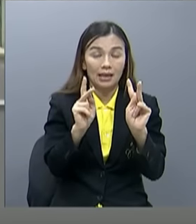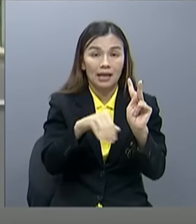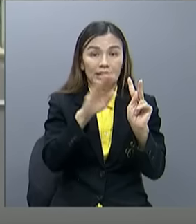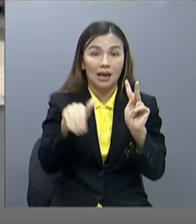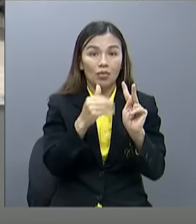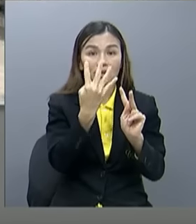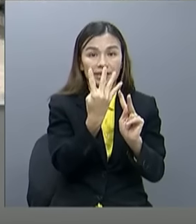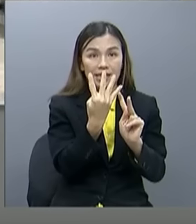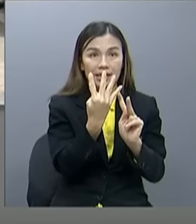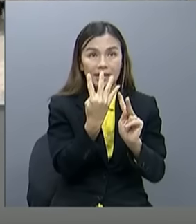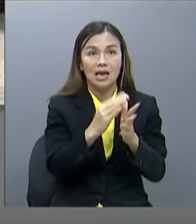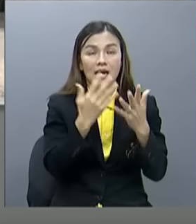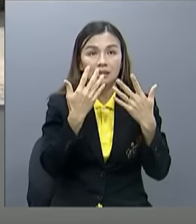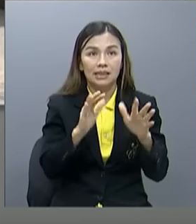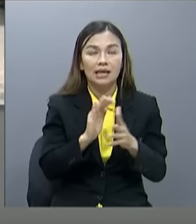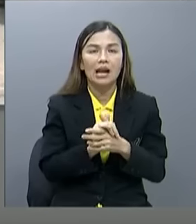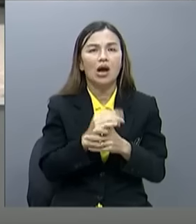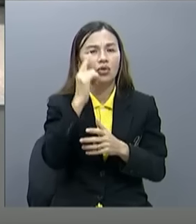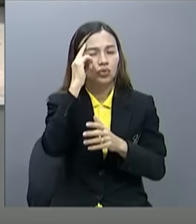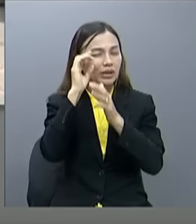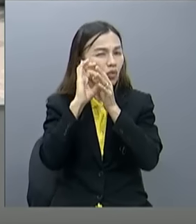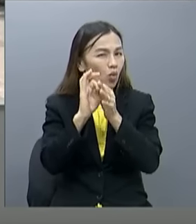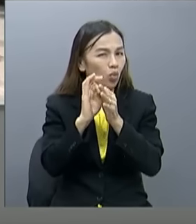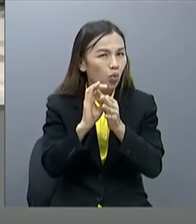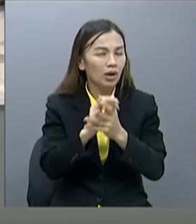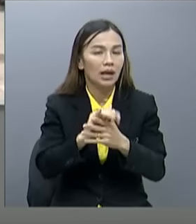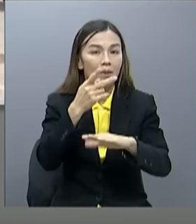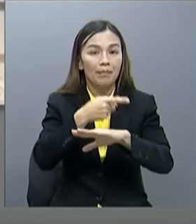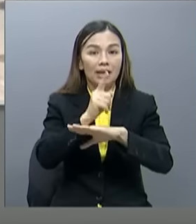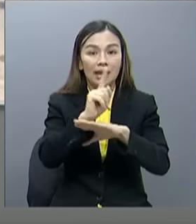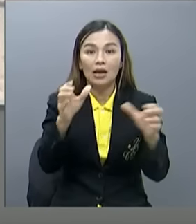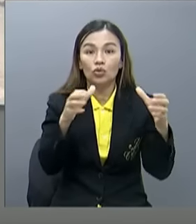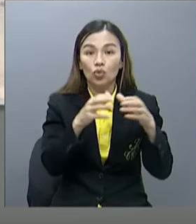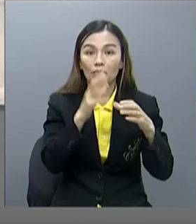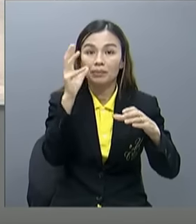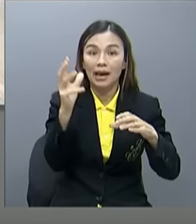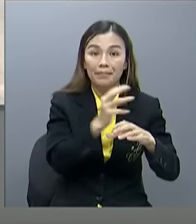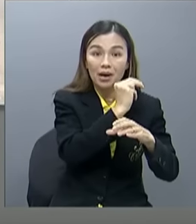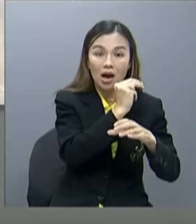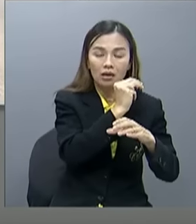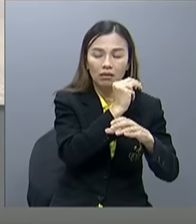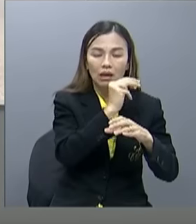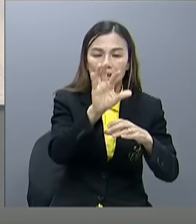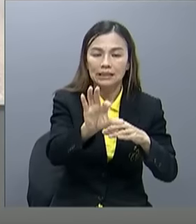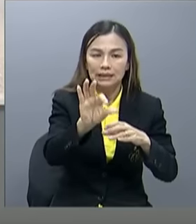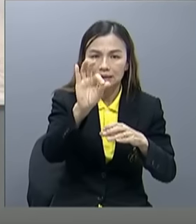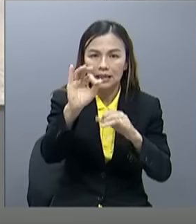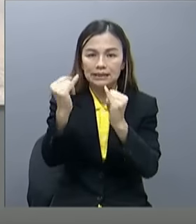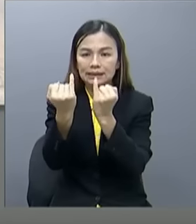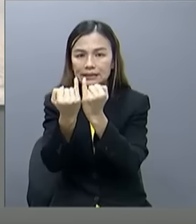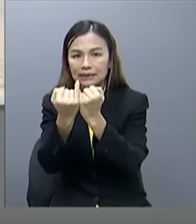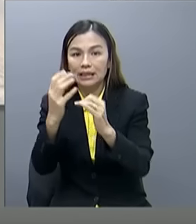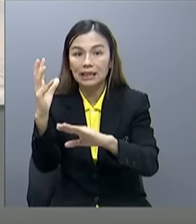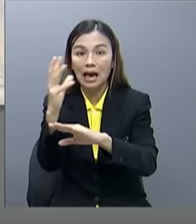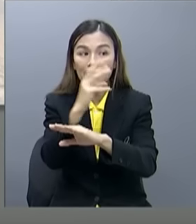ง4ท่านด้วยกันค่ะก็เลยทำให้มีความกังวลว่าประธานบอร์ดที่ใกล้ชิดพรรคการเมืองก็อาจจะไปเลือกคนที่มีความใกล้ชิดทางการเมืองเข้